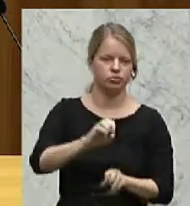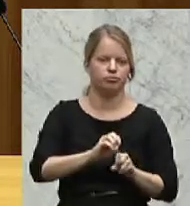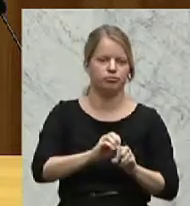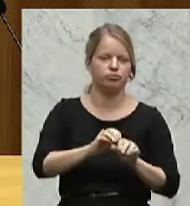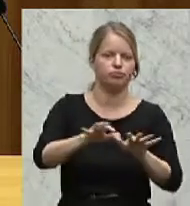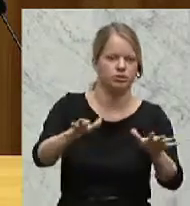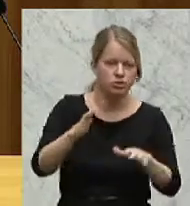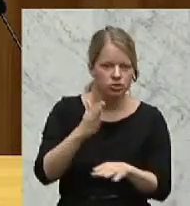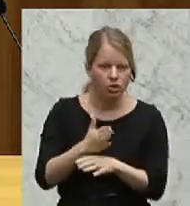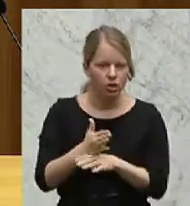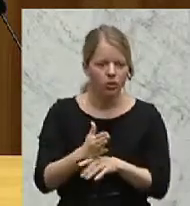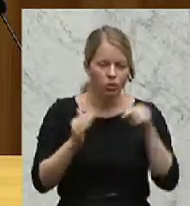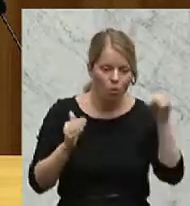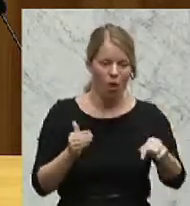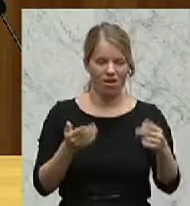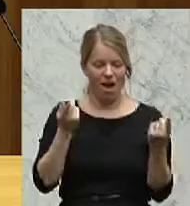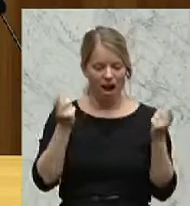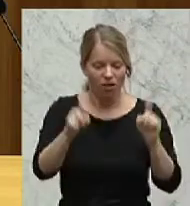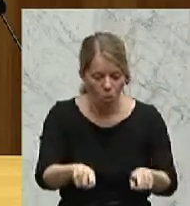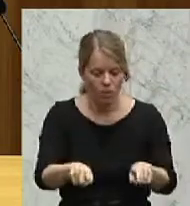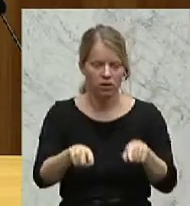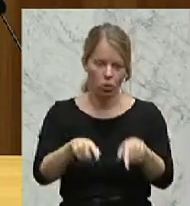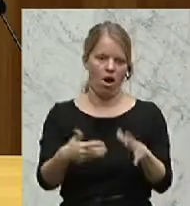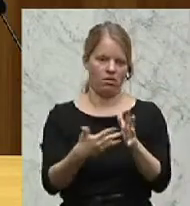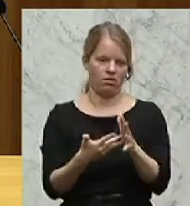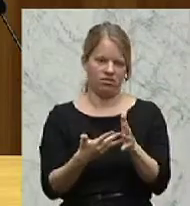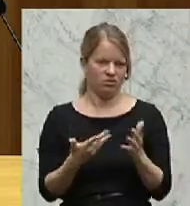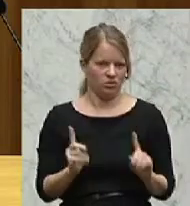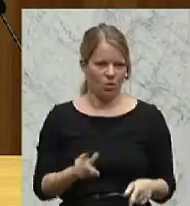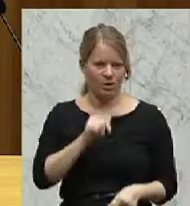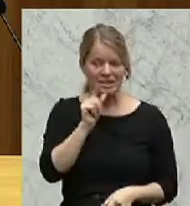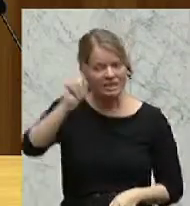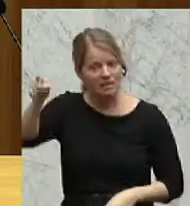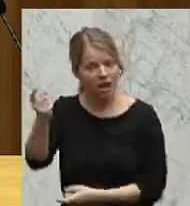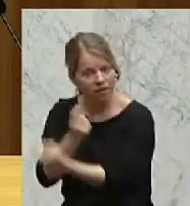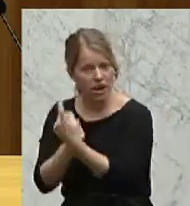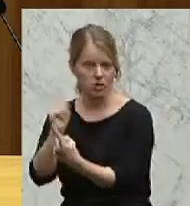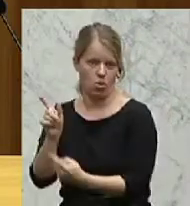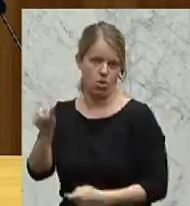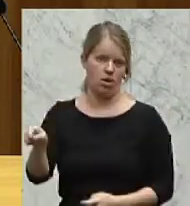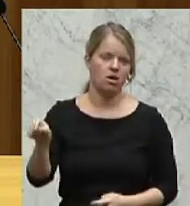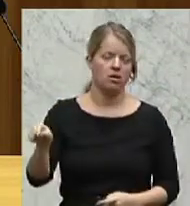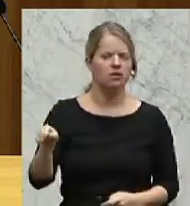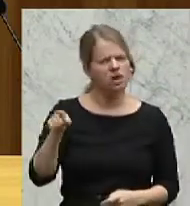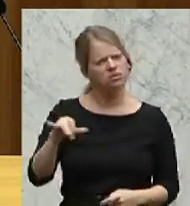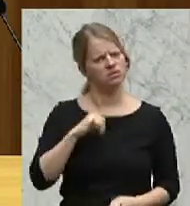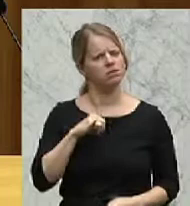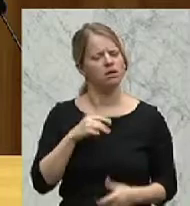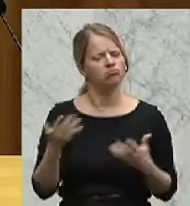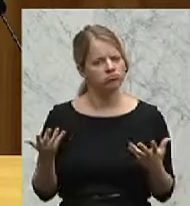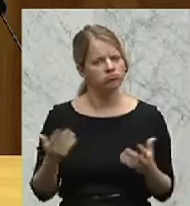im Flugzeug gewesen ist, erst einmal am Empfangsort sozusagen abfängt. Ich glaube, das wäre etwas, was sicherlich interessant